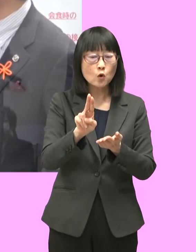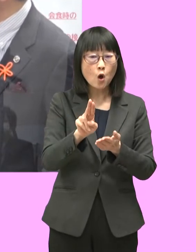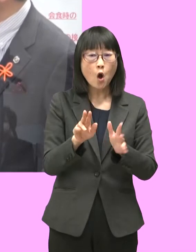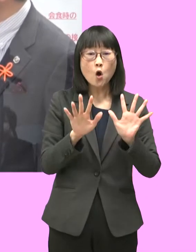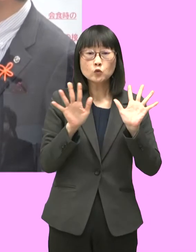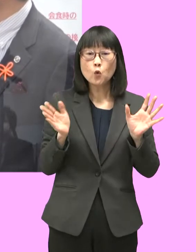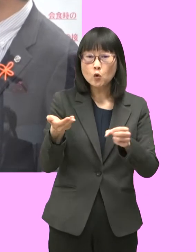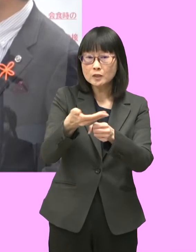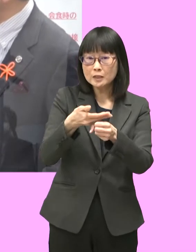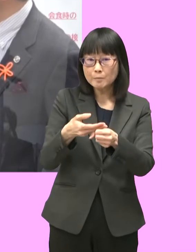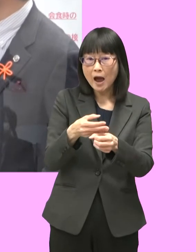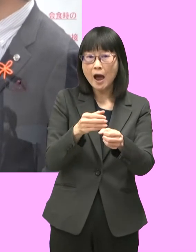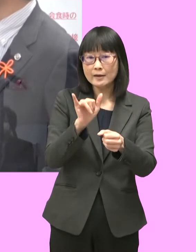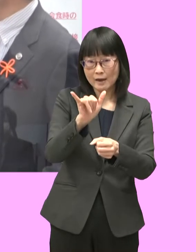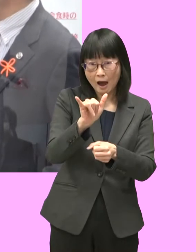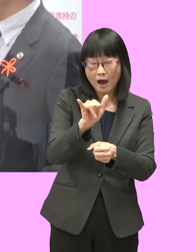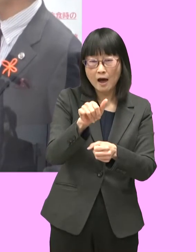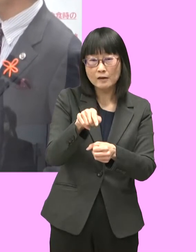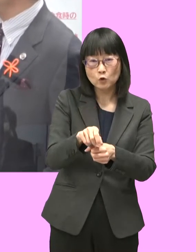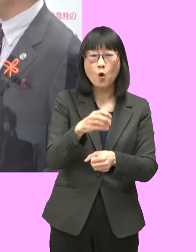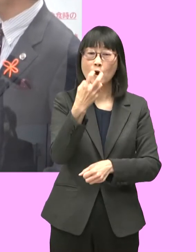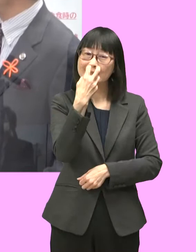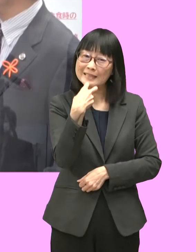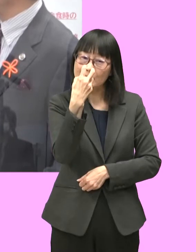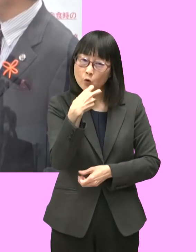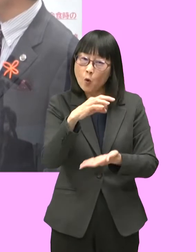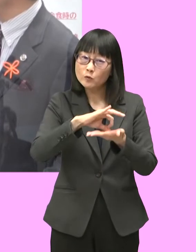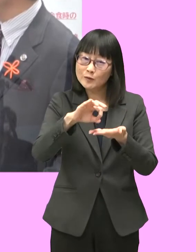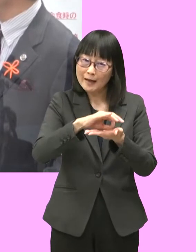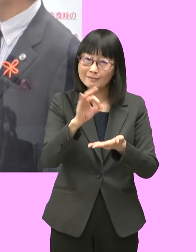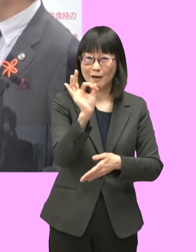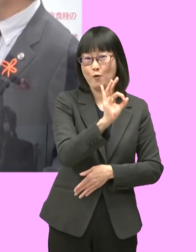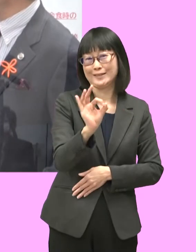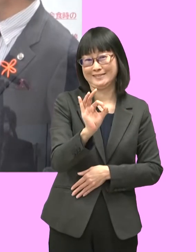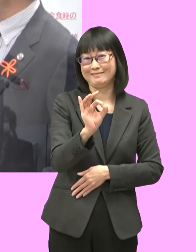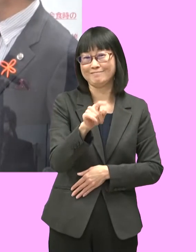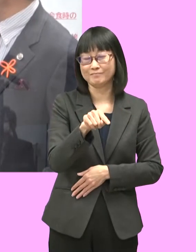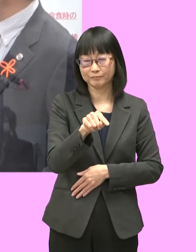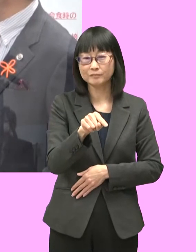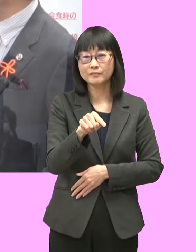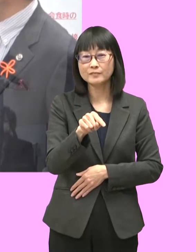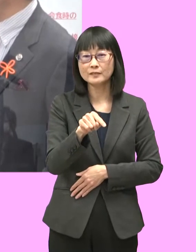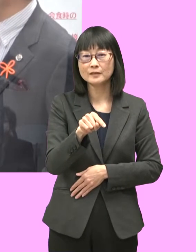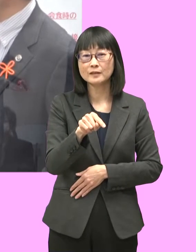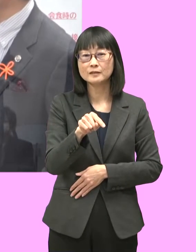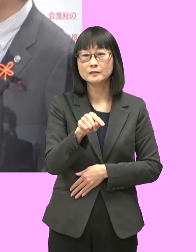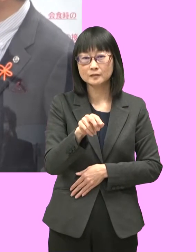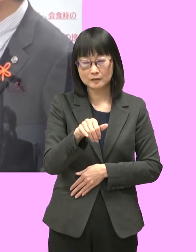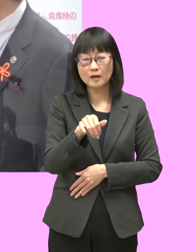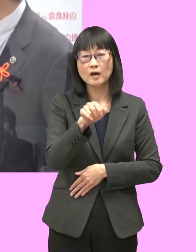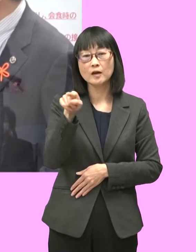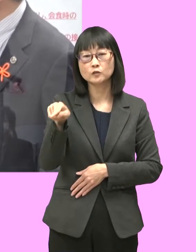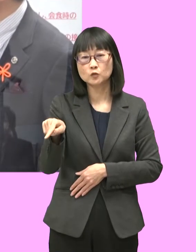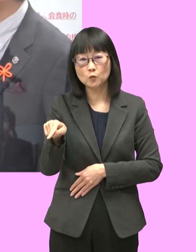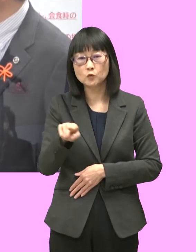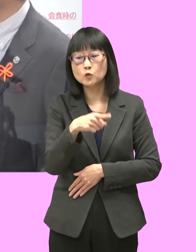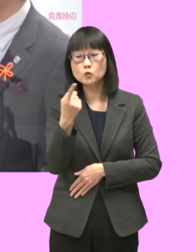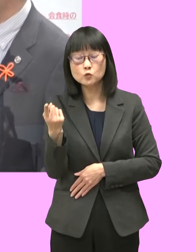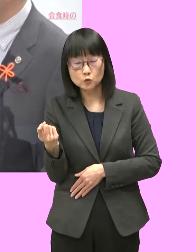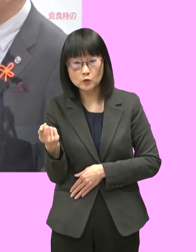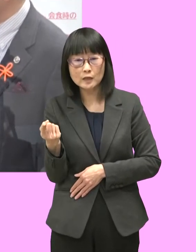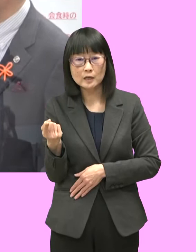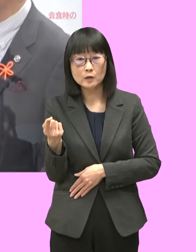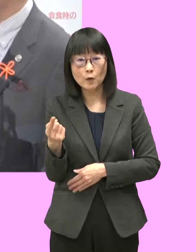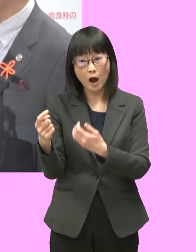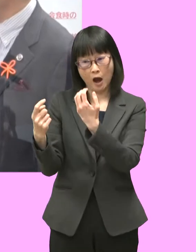のジュエル、それからピギーさんの洋梨のバターサンドとラフランスの